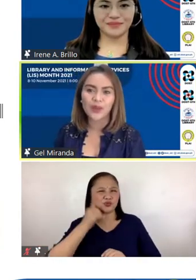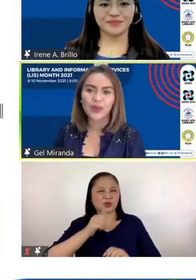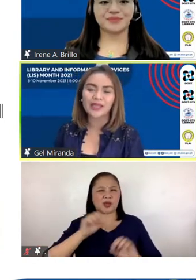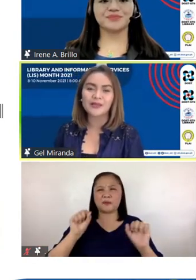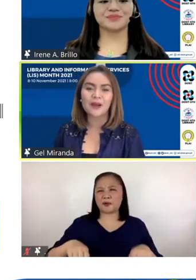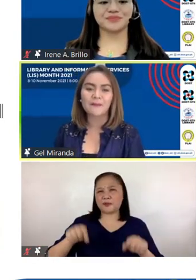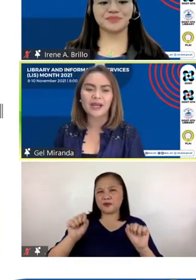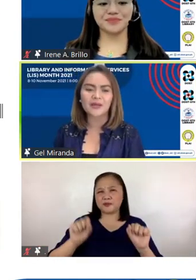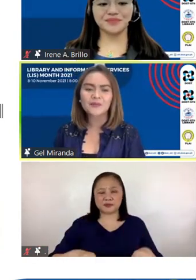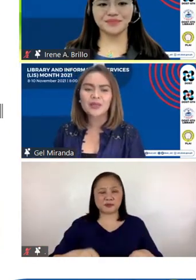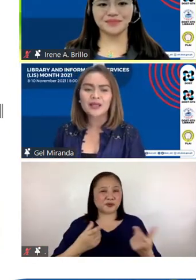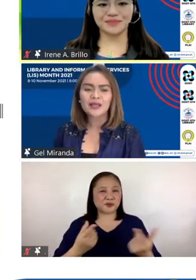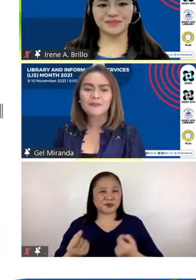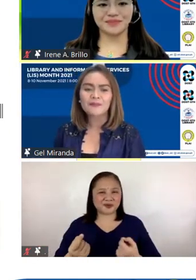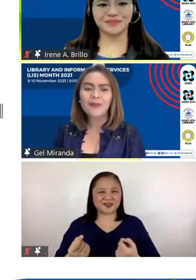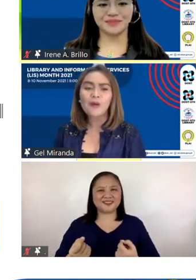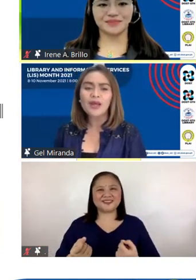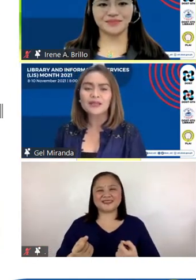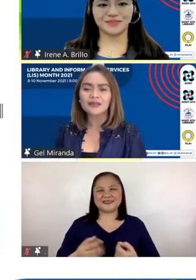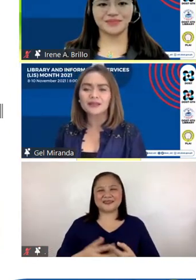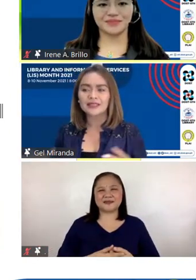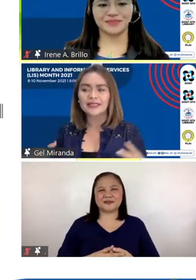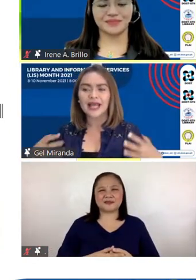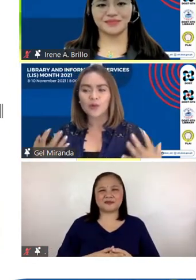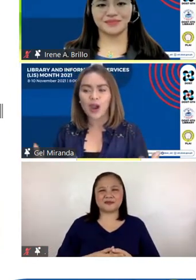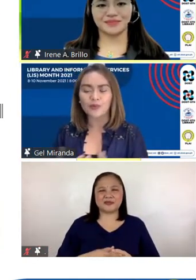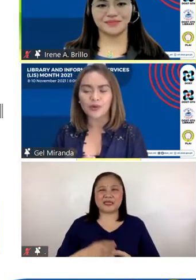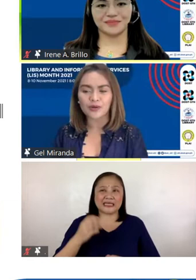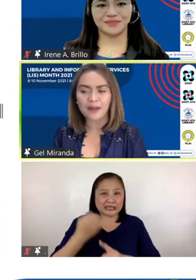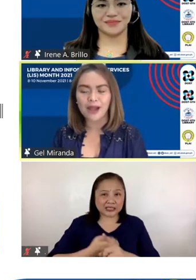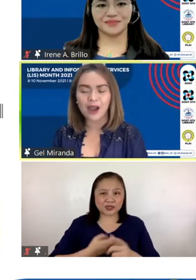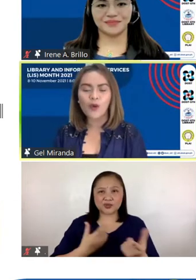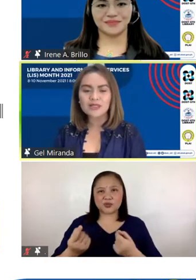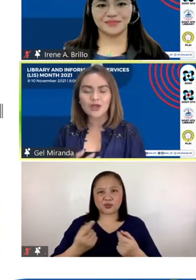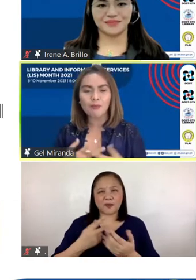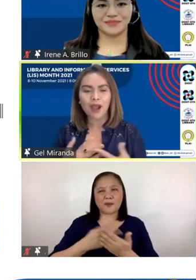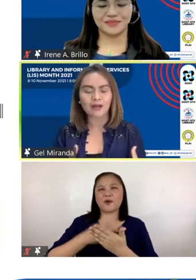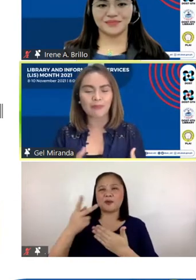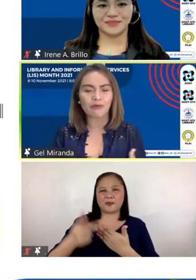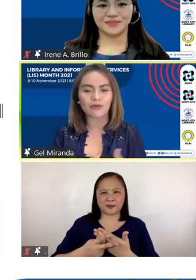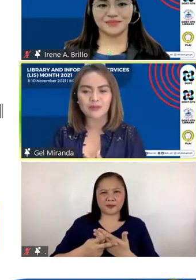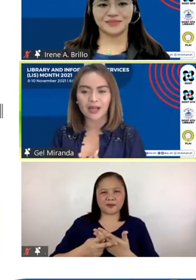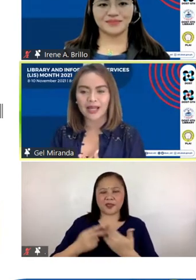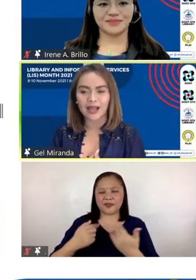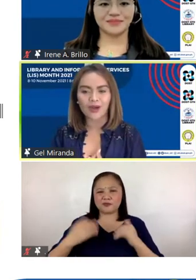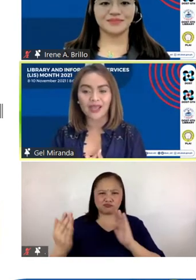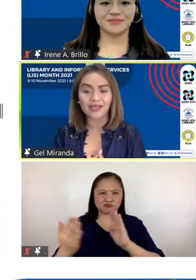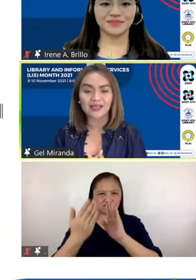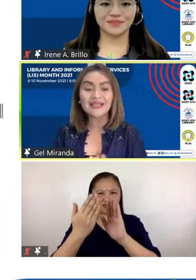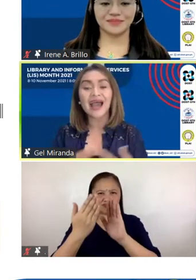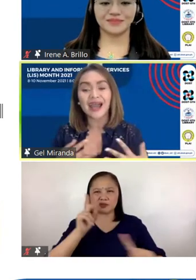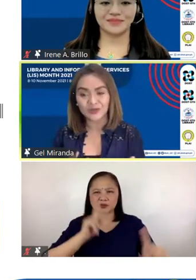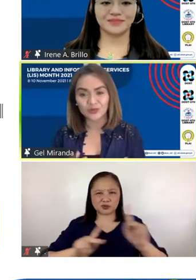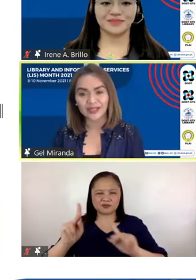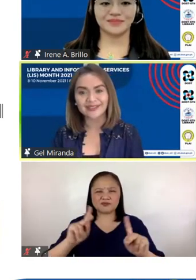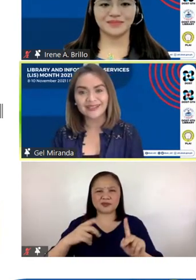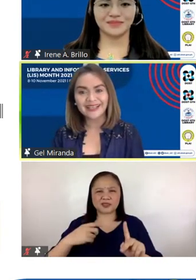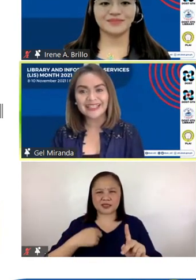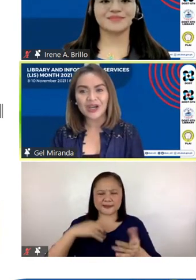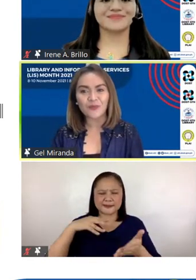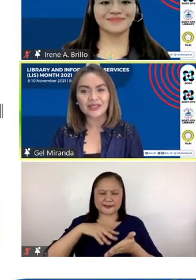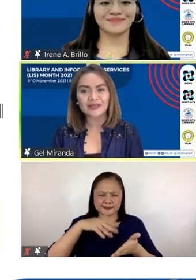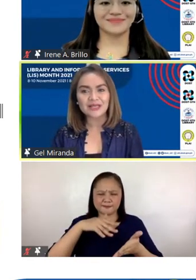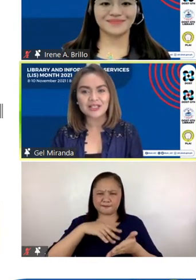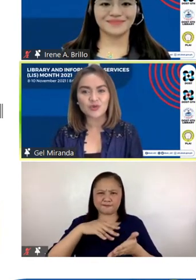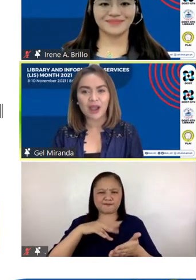yan gawin, di ba? Parang bawat ginagawa kong programa o once na humaharap ako sa mga tao ay inaaral ko din. Hindi